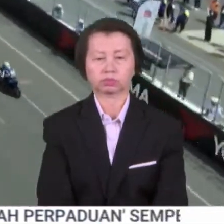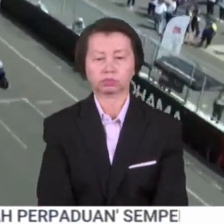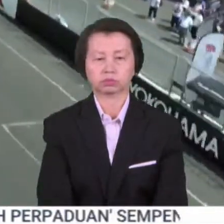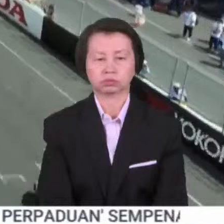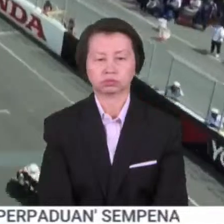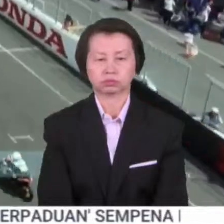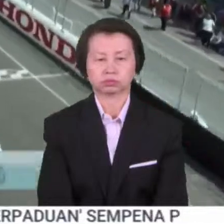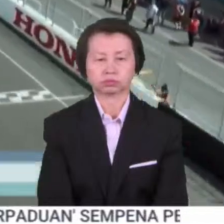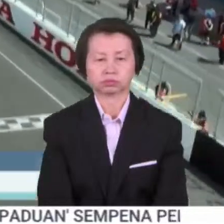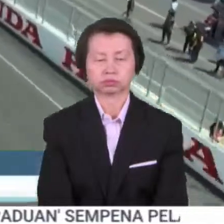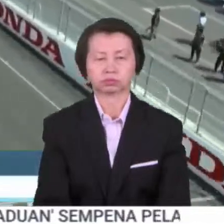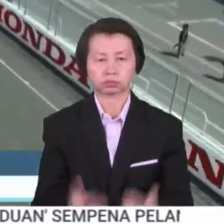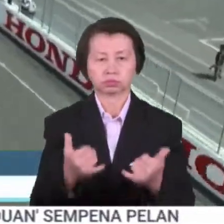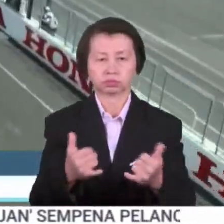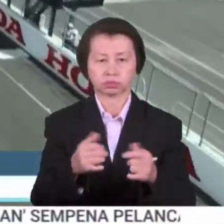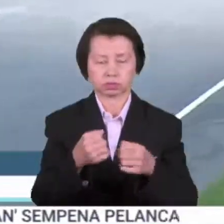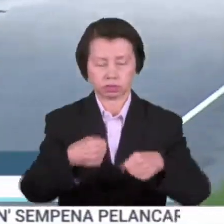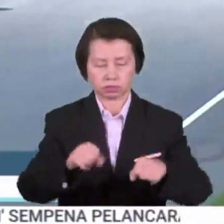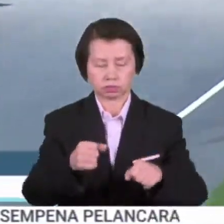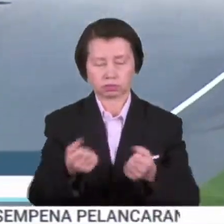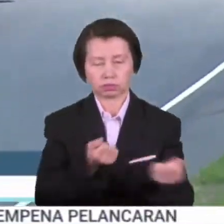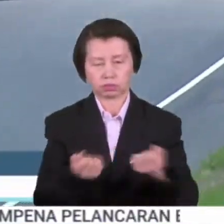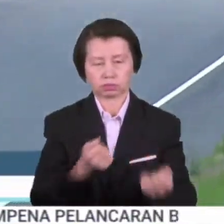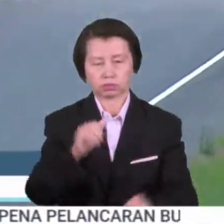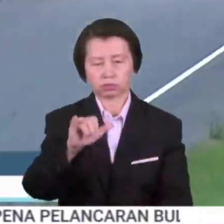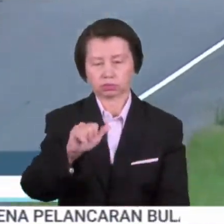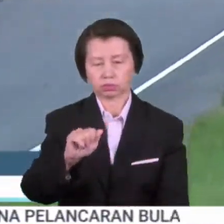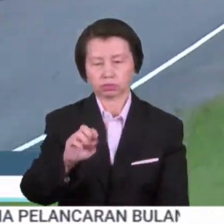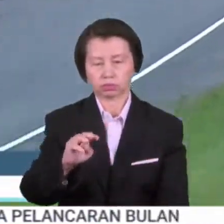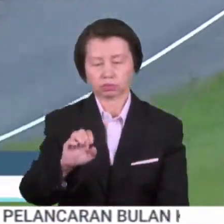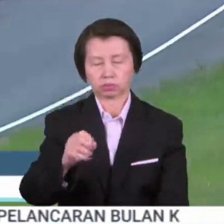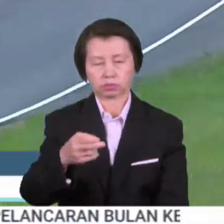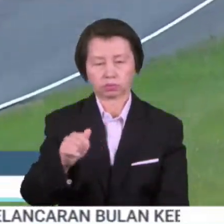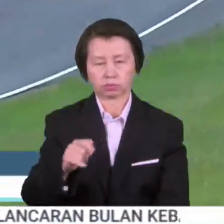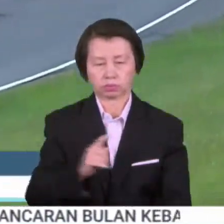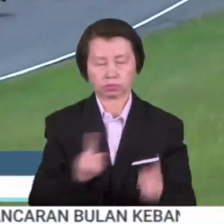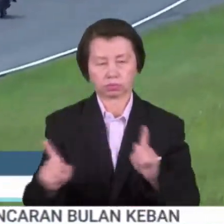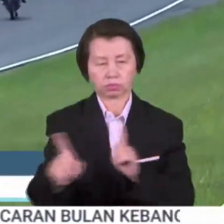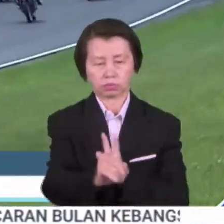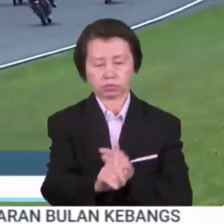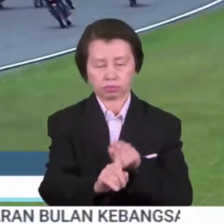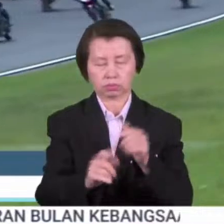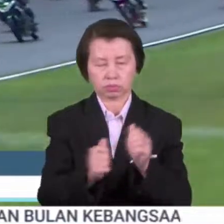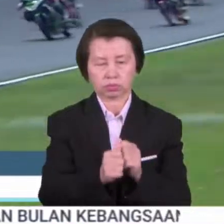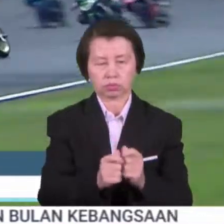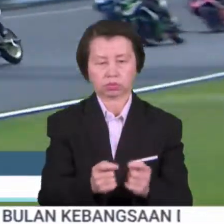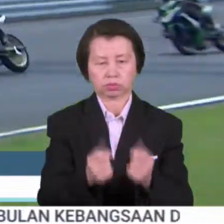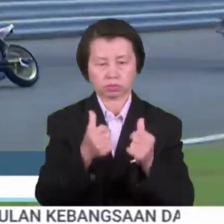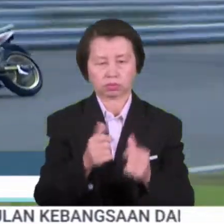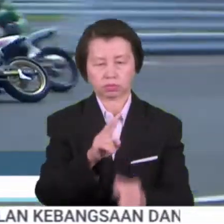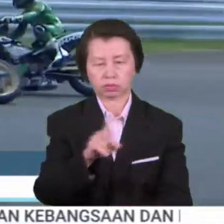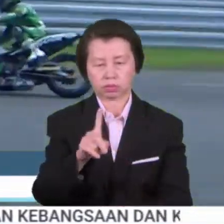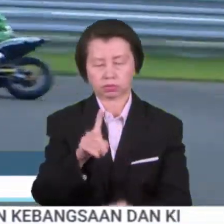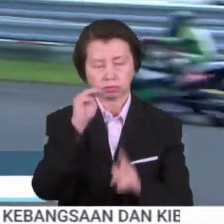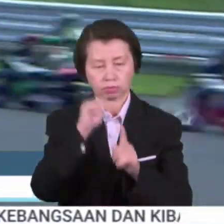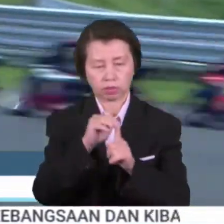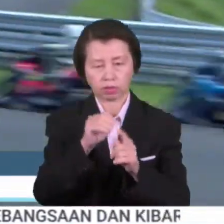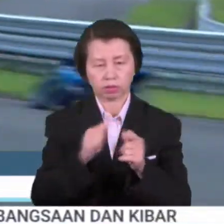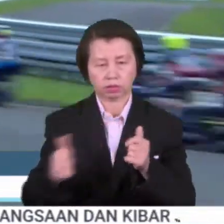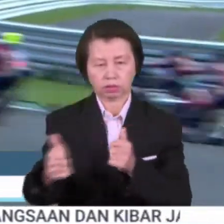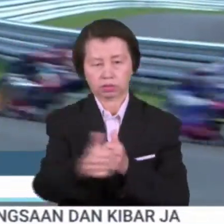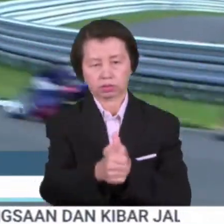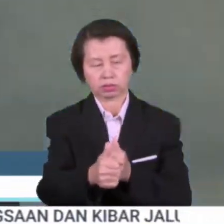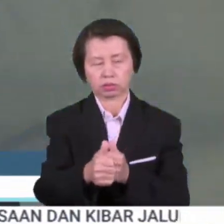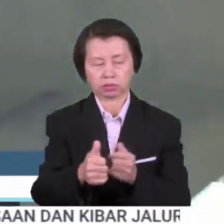ini ketika ini pelumba racing Yamaha Maju Motor Asia team itu mendahului kategori dengan 91 mata sekaligus mengatasi